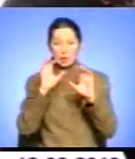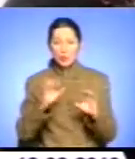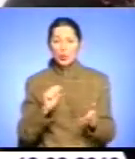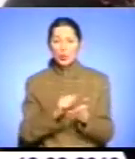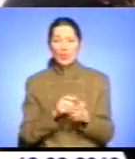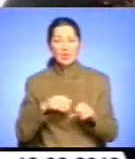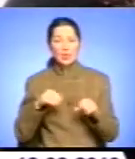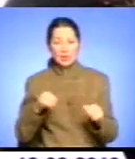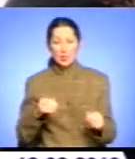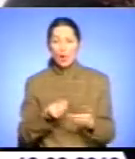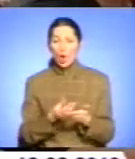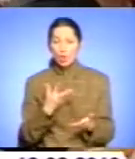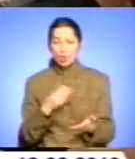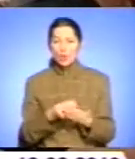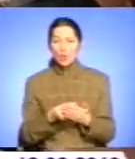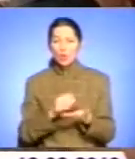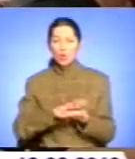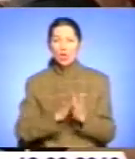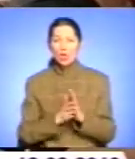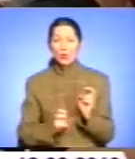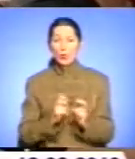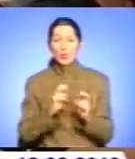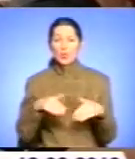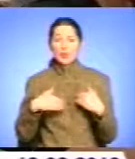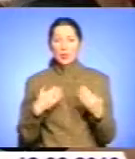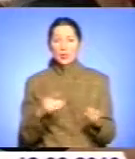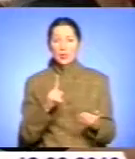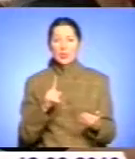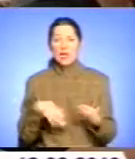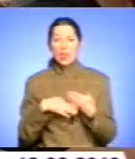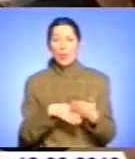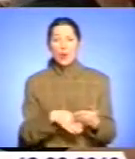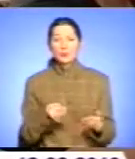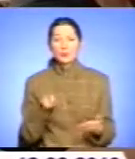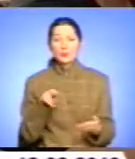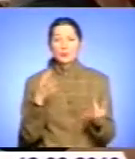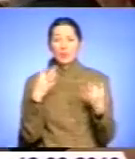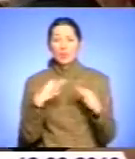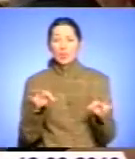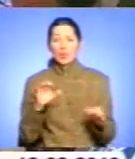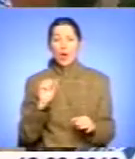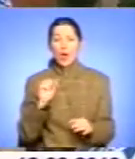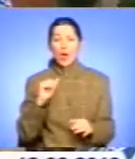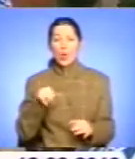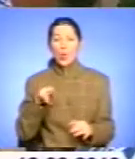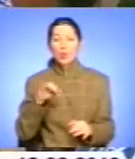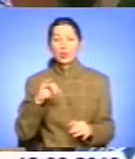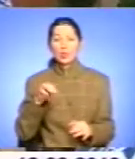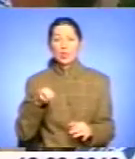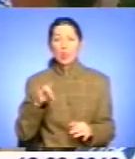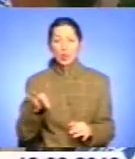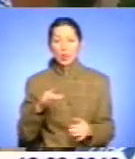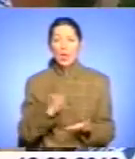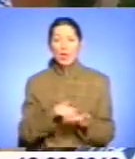оцінкою фінансового стану підприємства, звертатимуться за допомогою до незалежного аудитора. Є